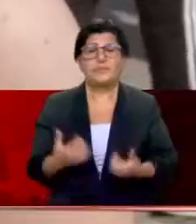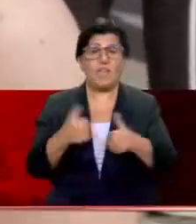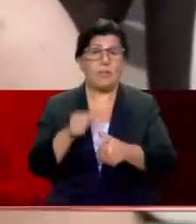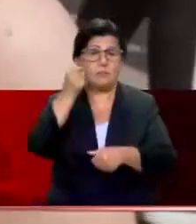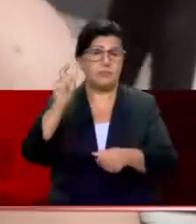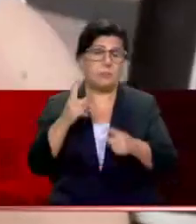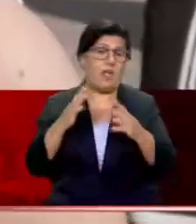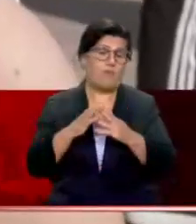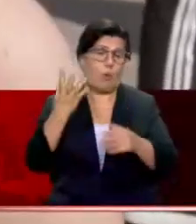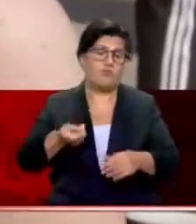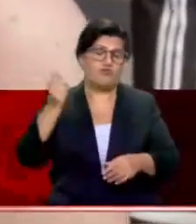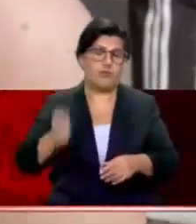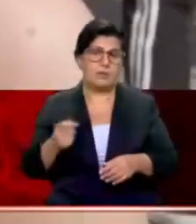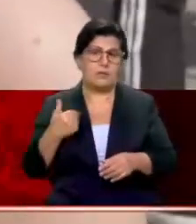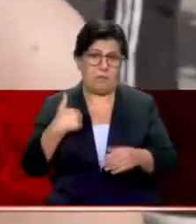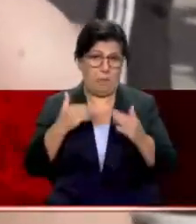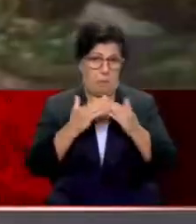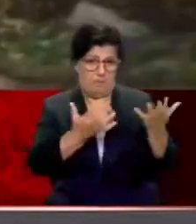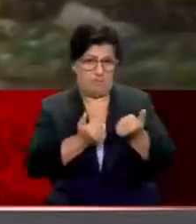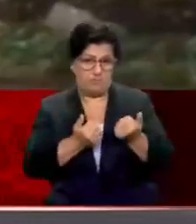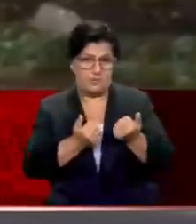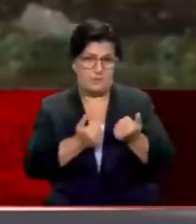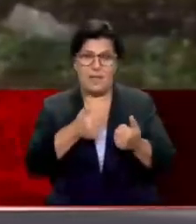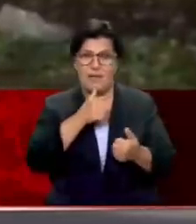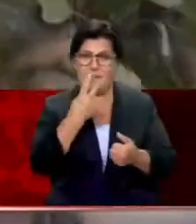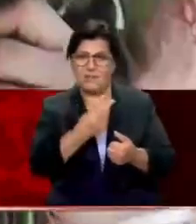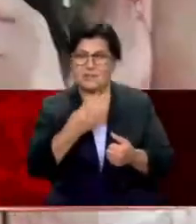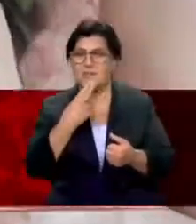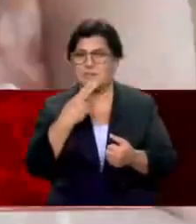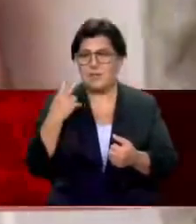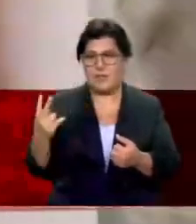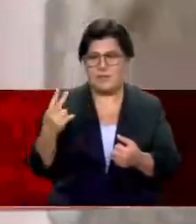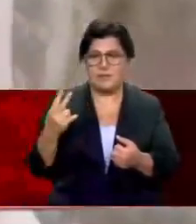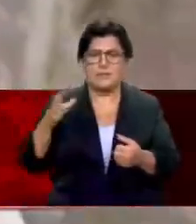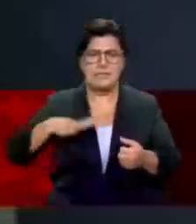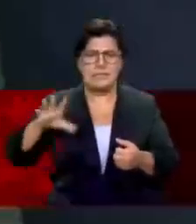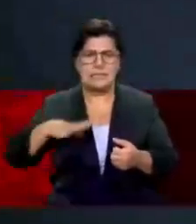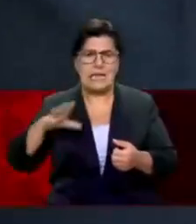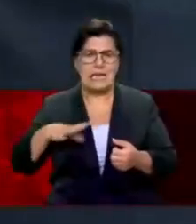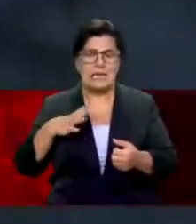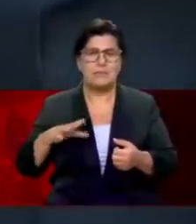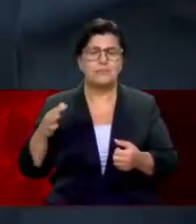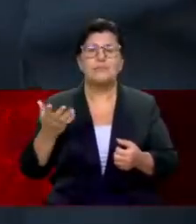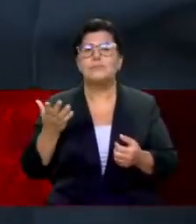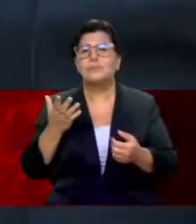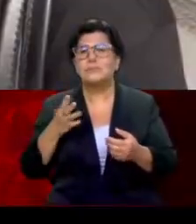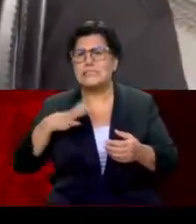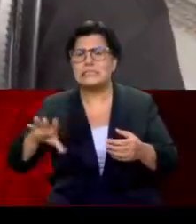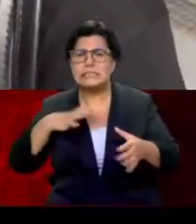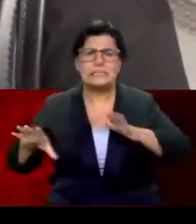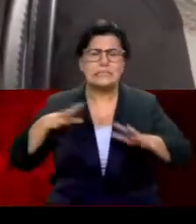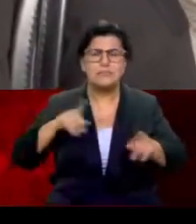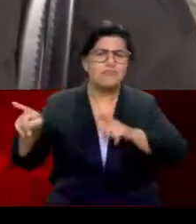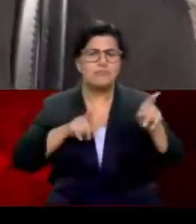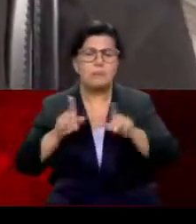Evleneceğim kişinin bir evi olması gerekiyor. Ben mi ev alacağım ona? Erkek tarafının da kız tarafının da istekleri, talepleri bitmiyor.